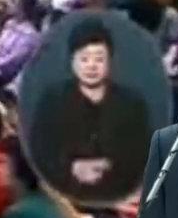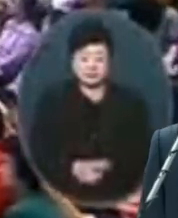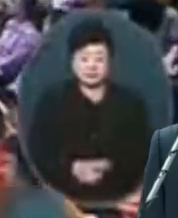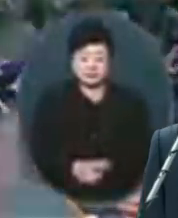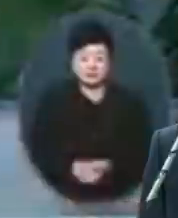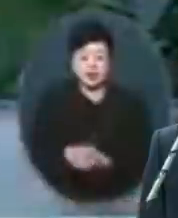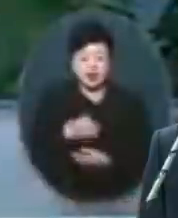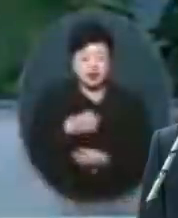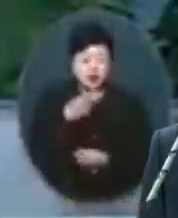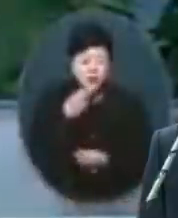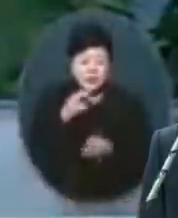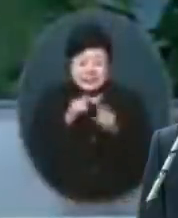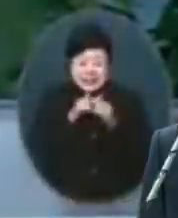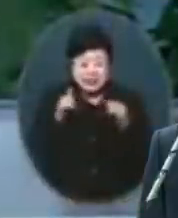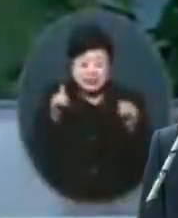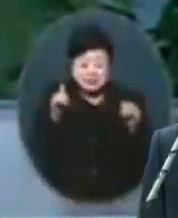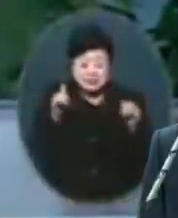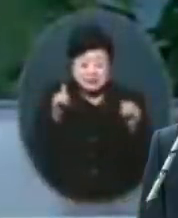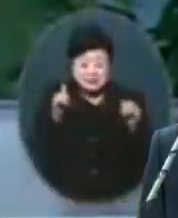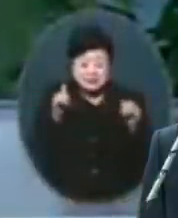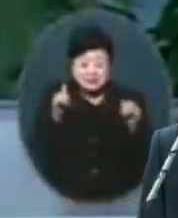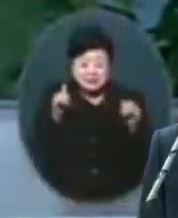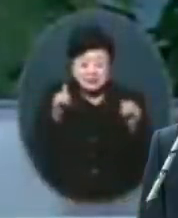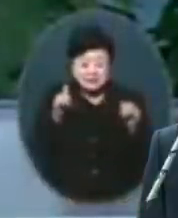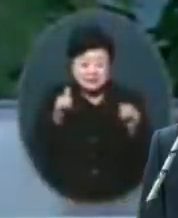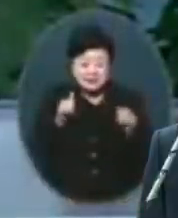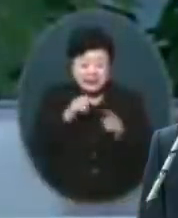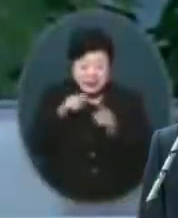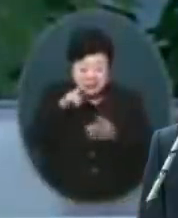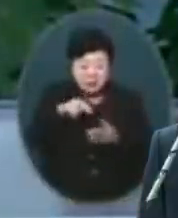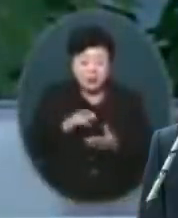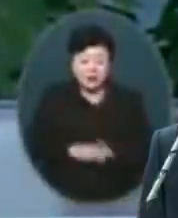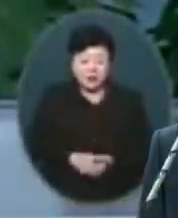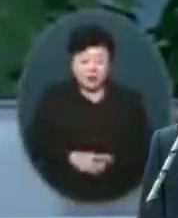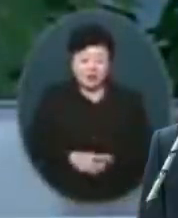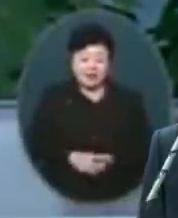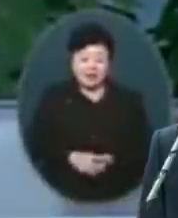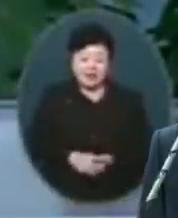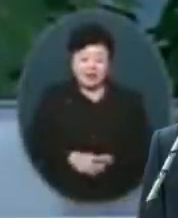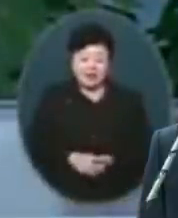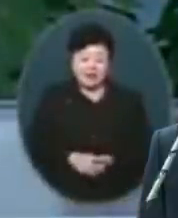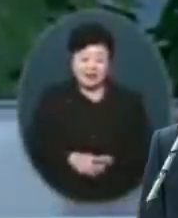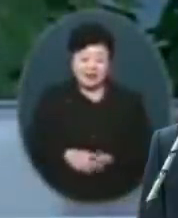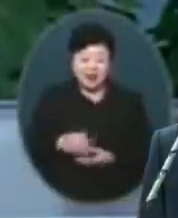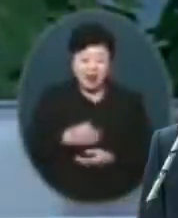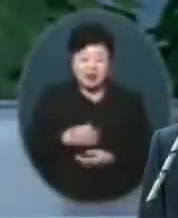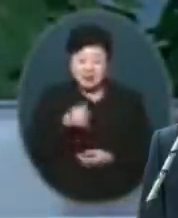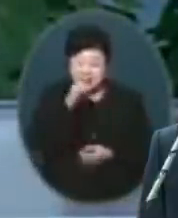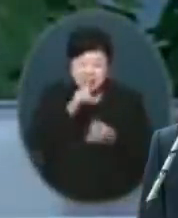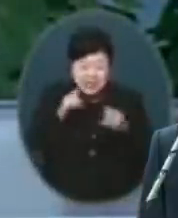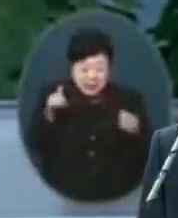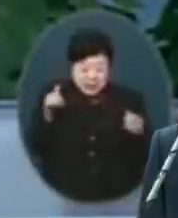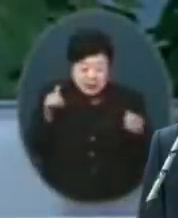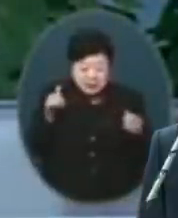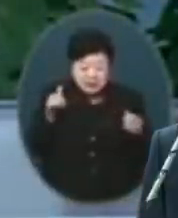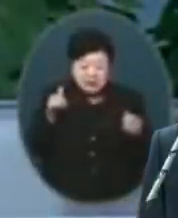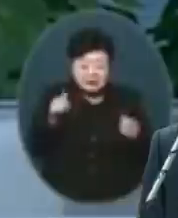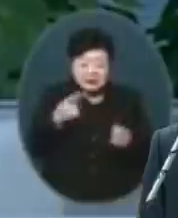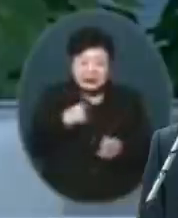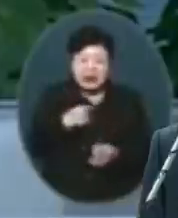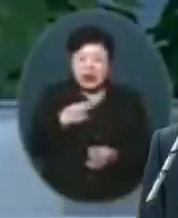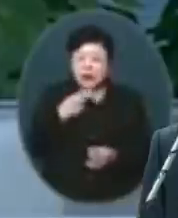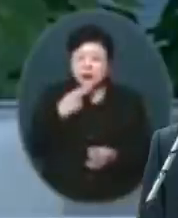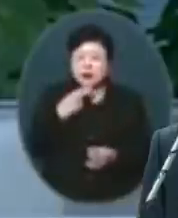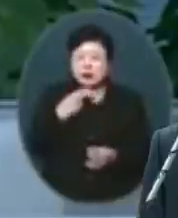걱정거리가 없는 사람은 이 성경 구절을 달게 받아들이지, 걱정거리가 있는 사람은 안 당해봤으니